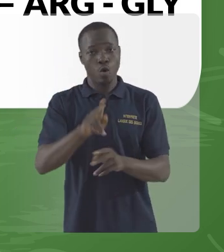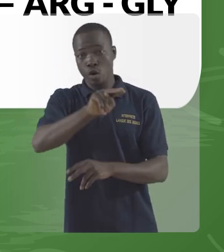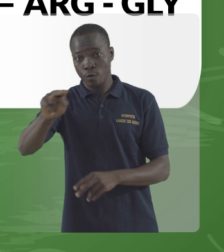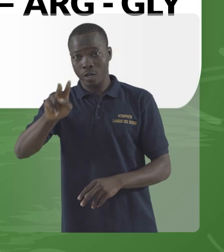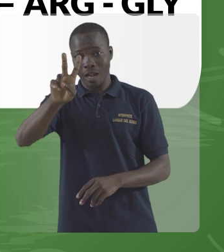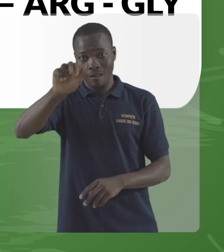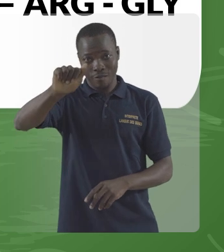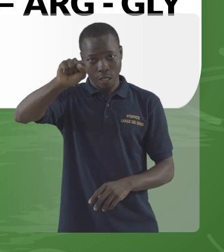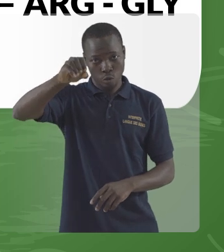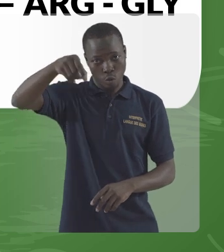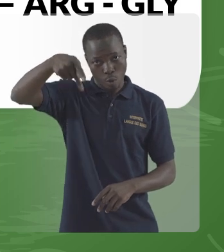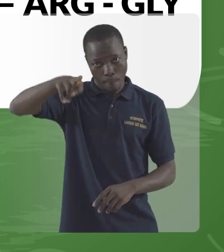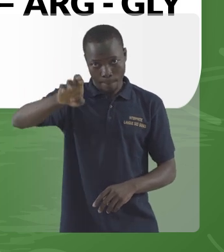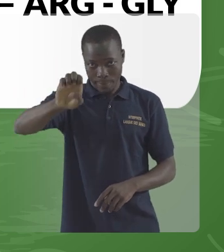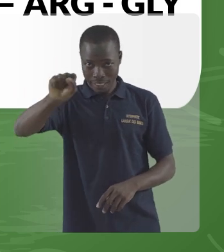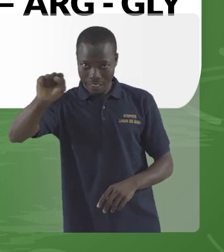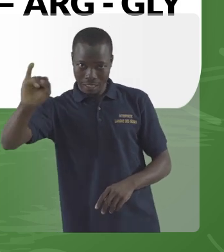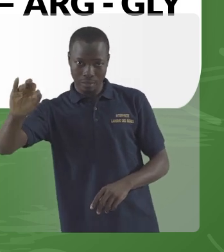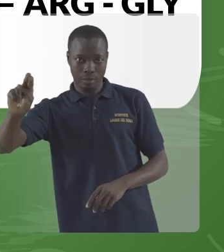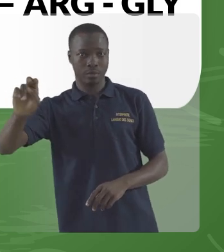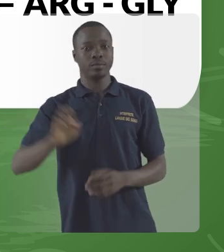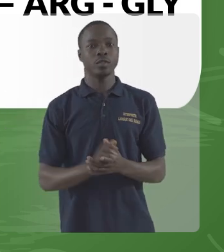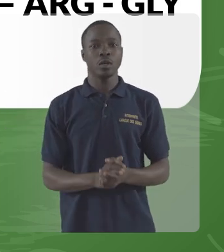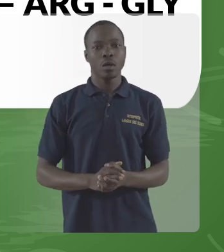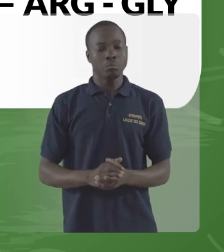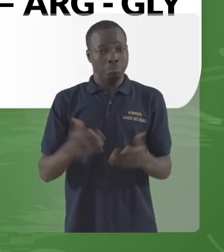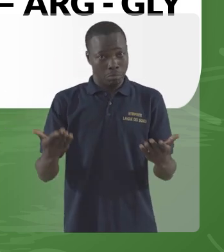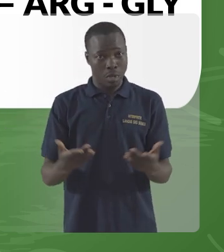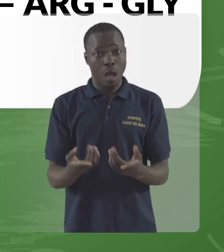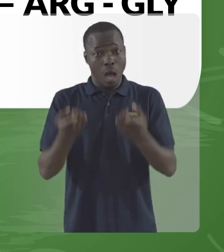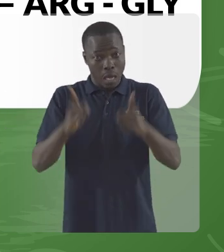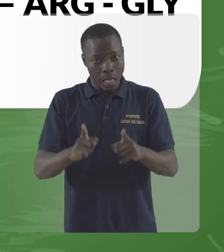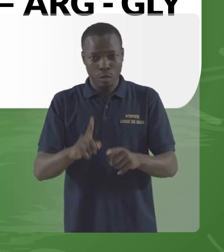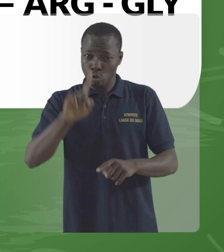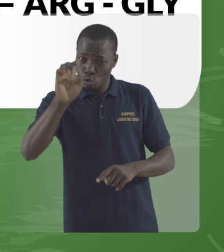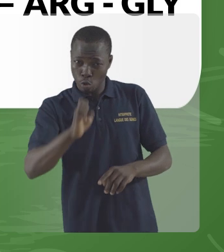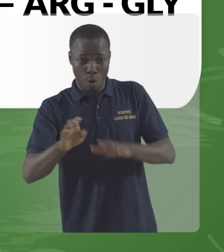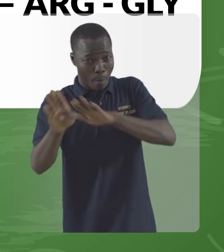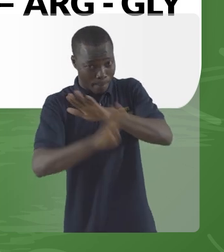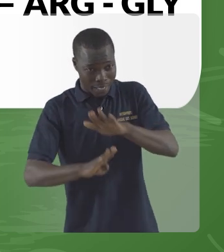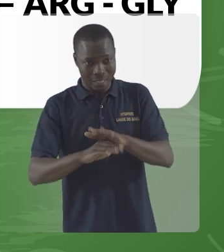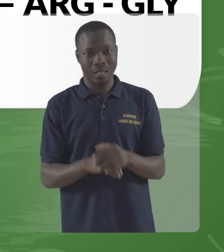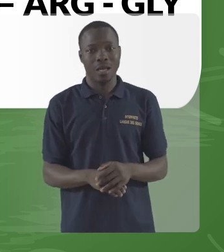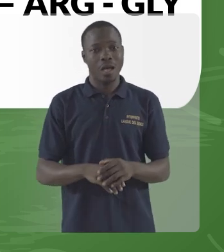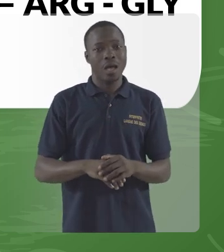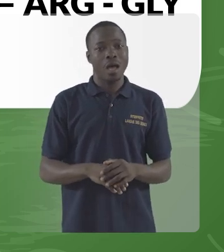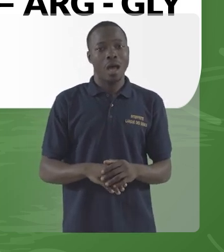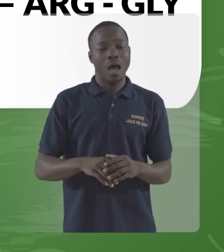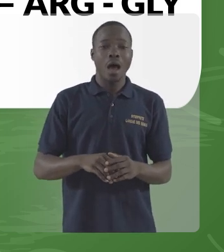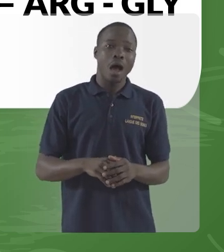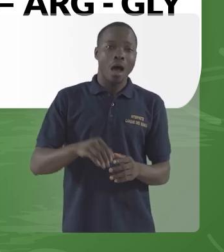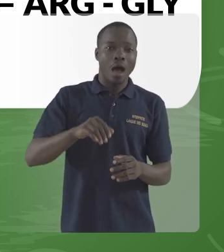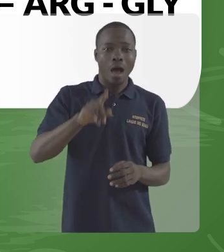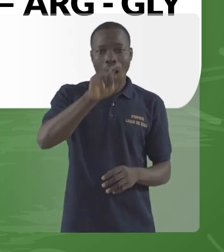vasopressine. Le changement d'une seule base azotée au niveau